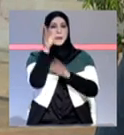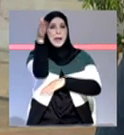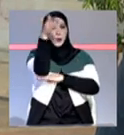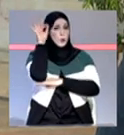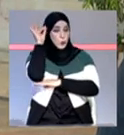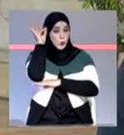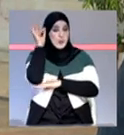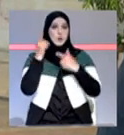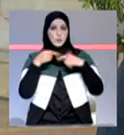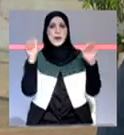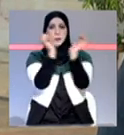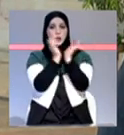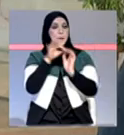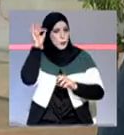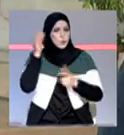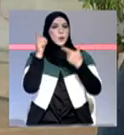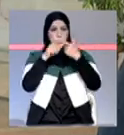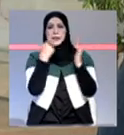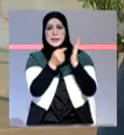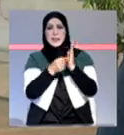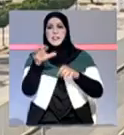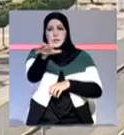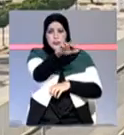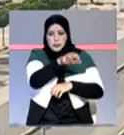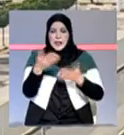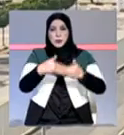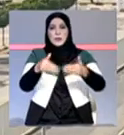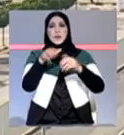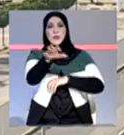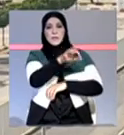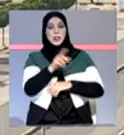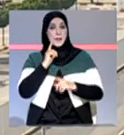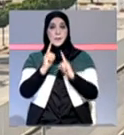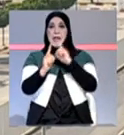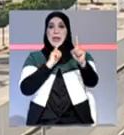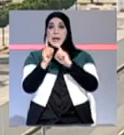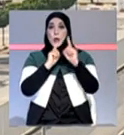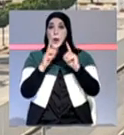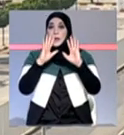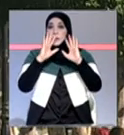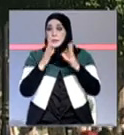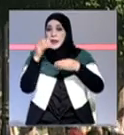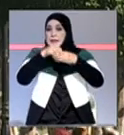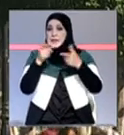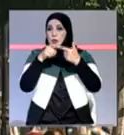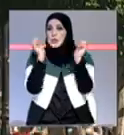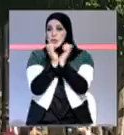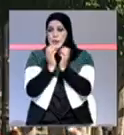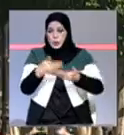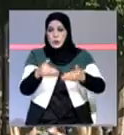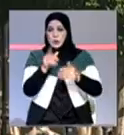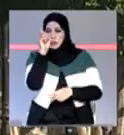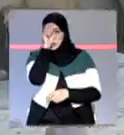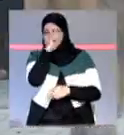ايضا على الاوضاع في الجهات وكلفه ايضا على الاوضاع وياتي الحوار الاقتصادي والاجتماعي في ظل فتره صعبه تقول